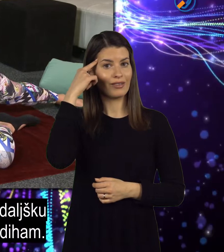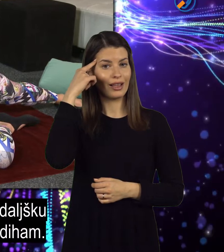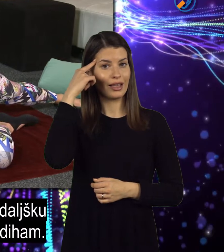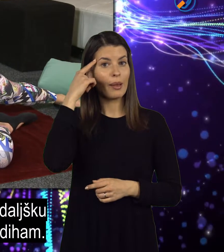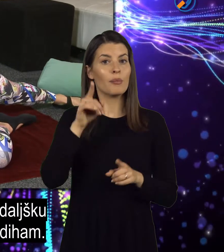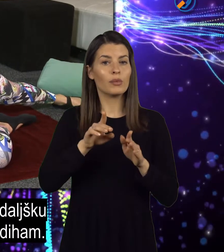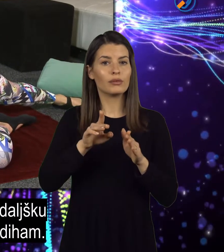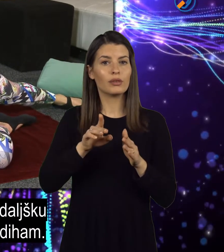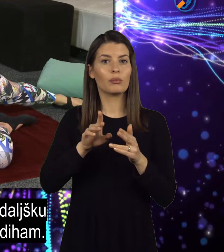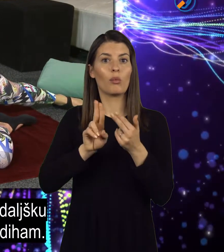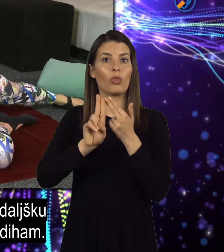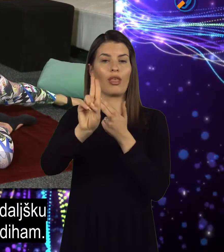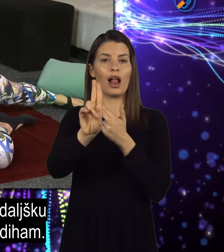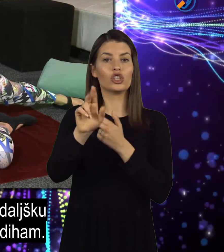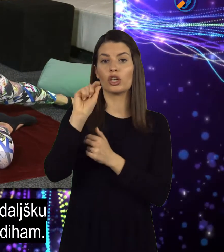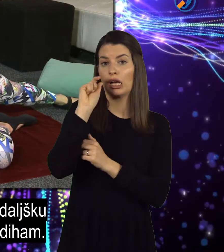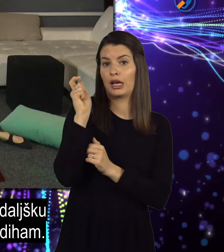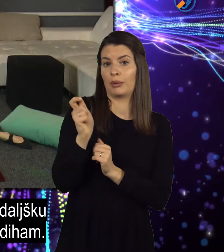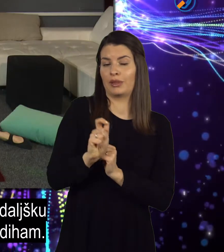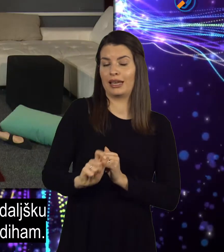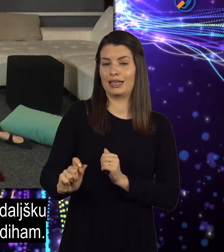Glava je v podaljšku hrbtenice